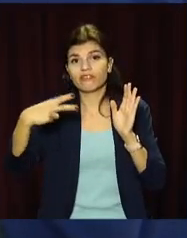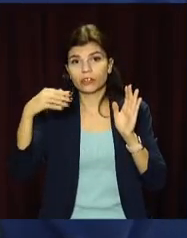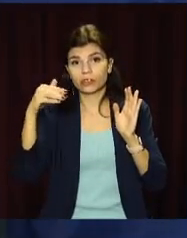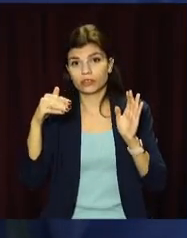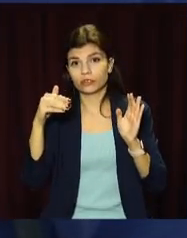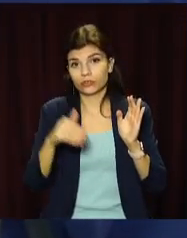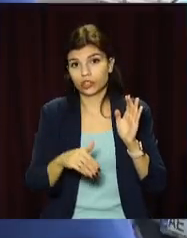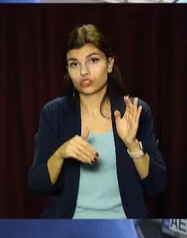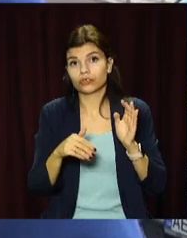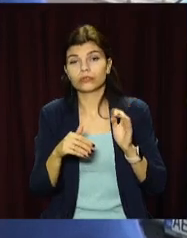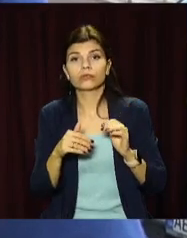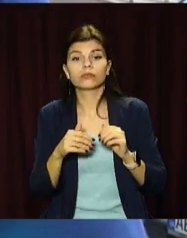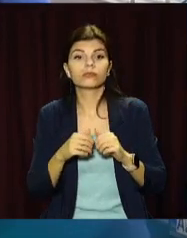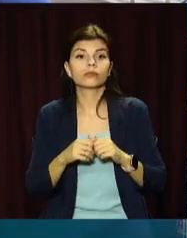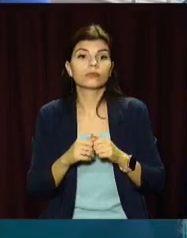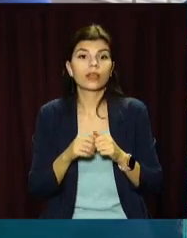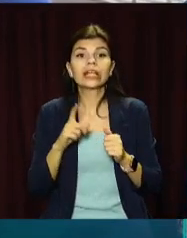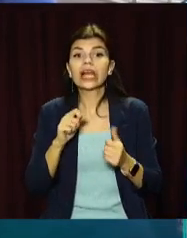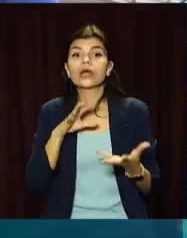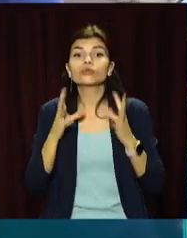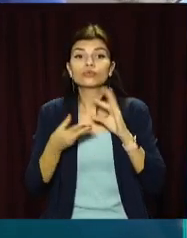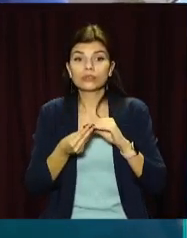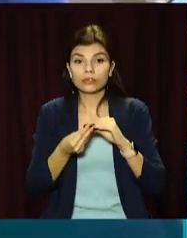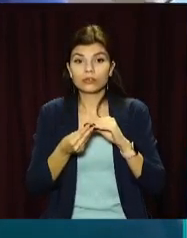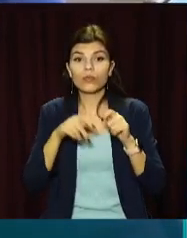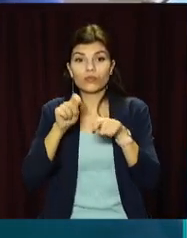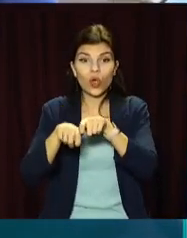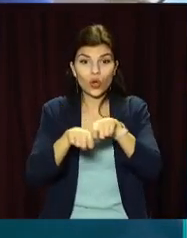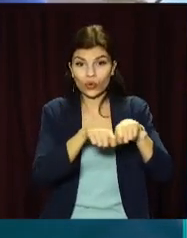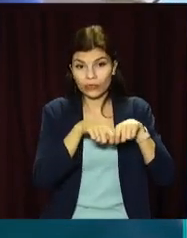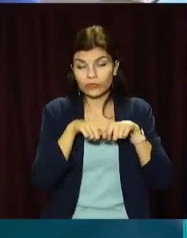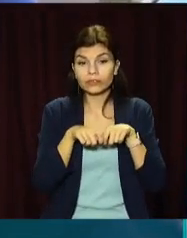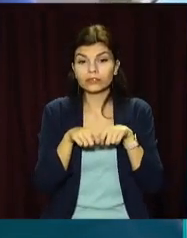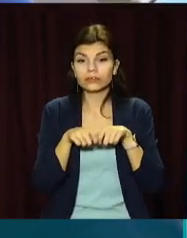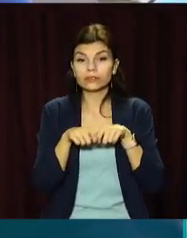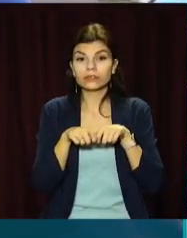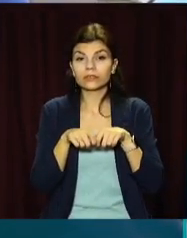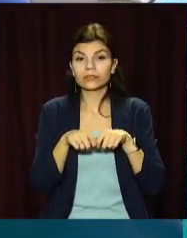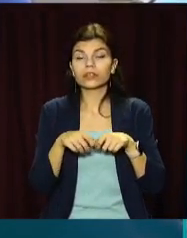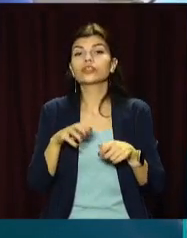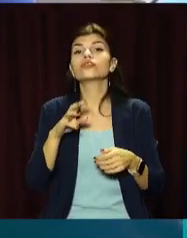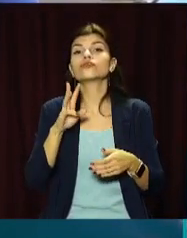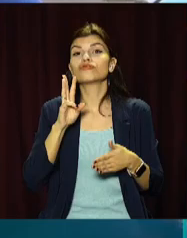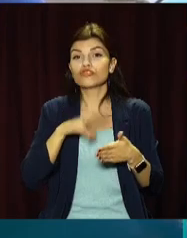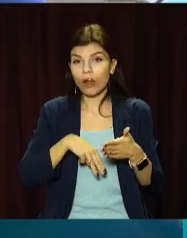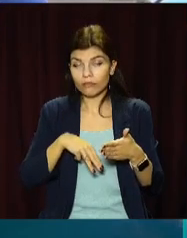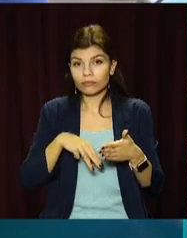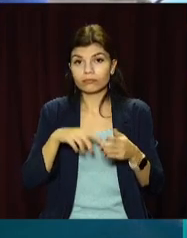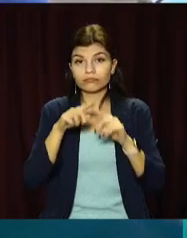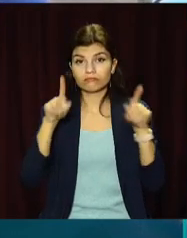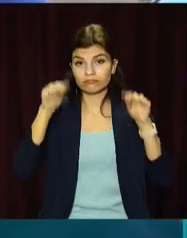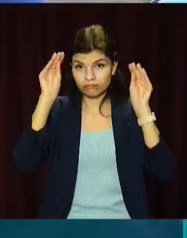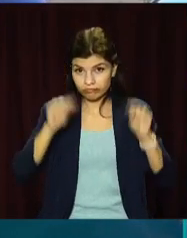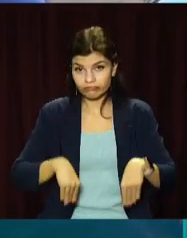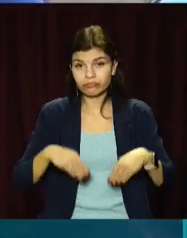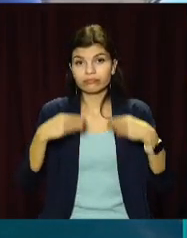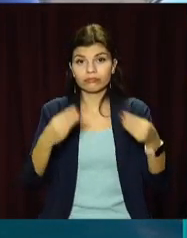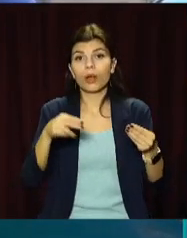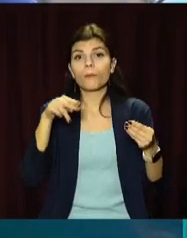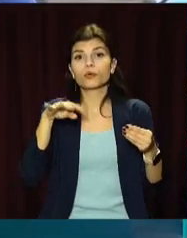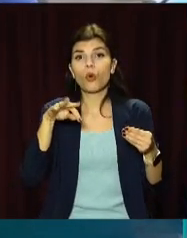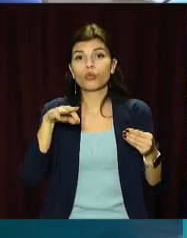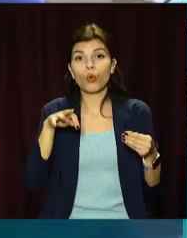неоподаткованих мінімумів. За результатами моніторингу накладаються штрафи. Складаються